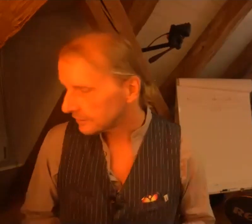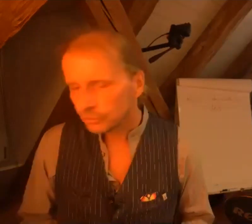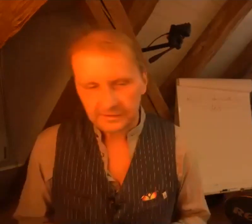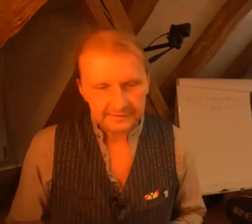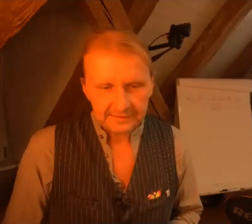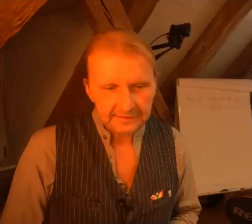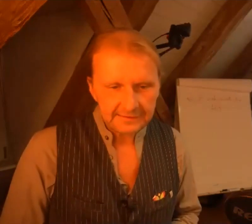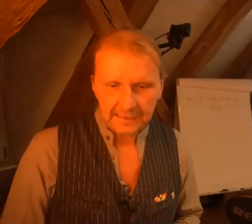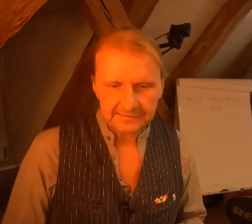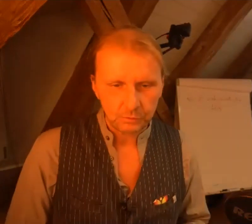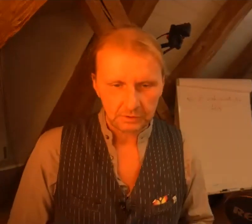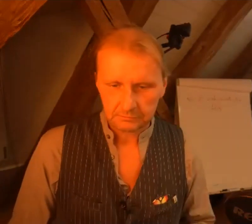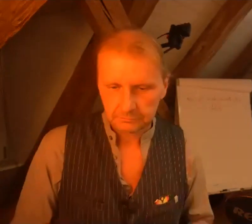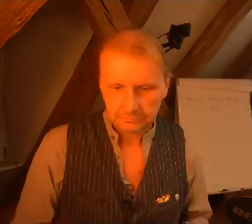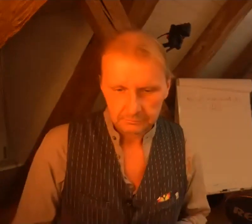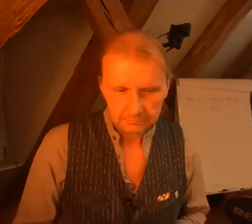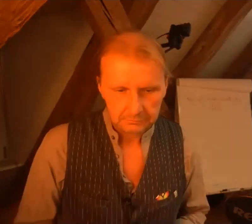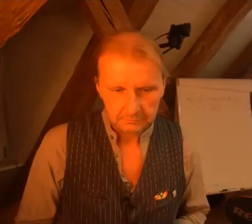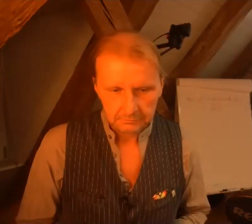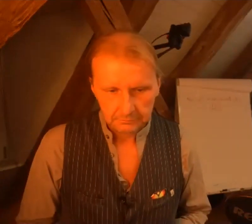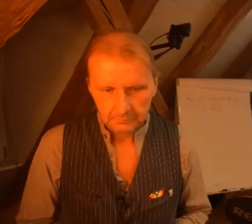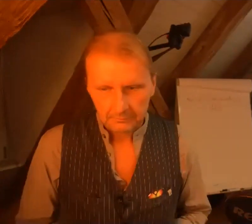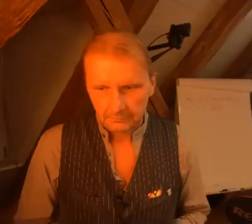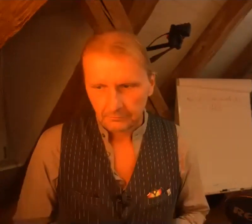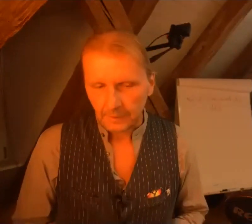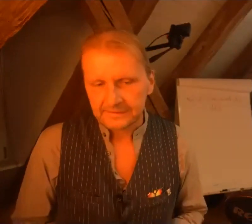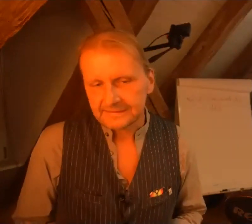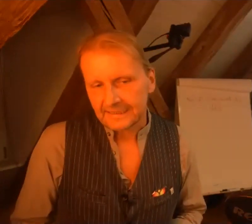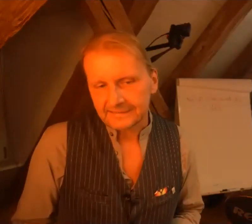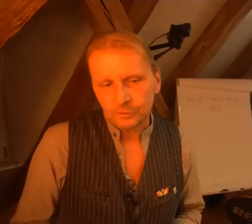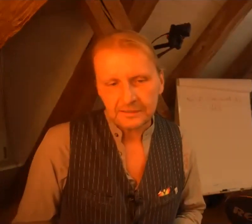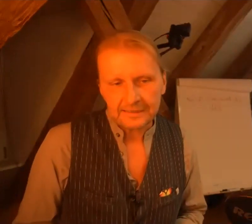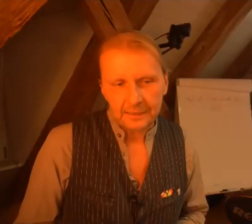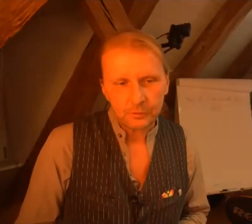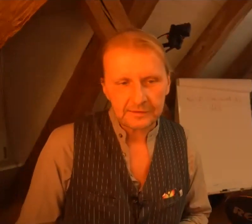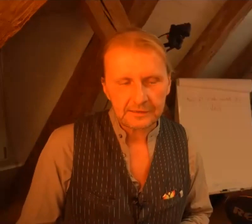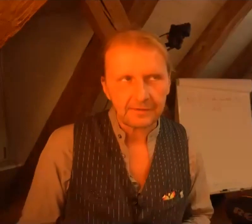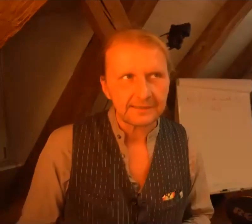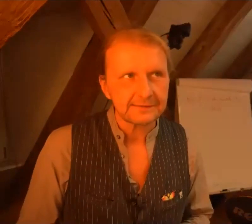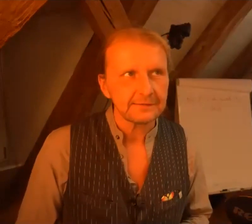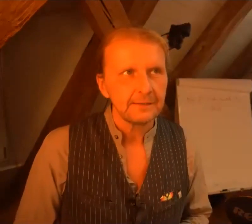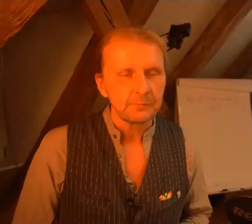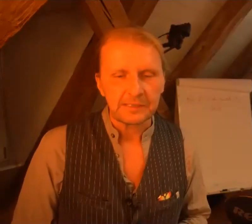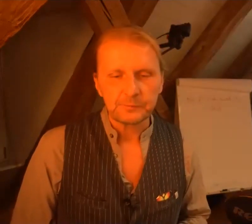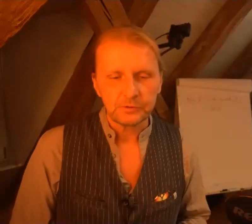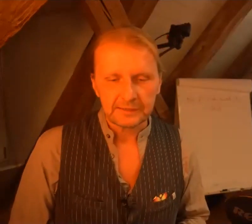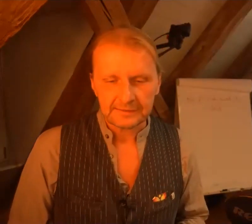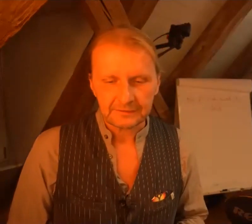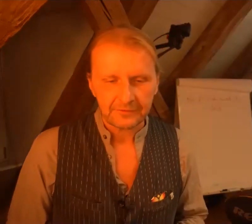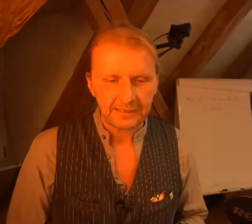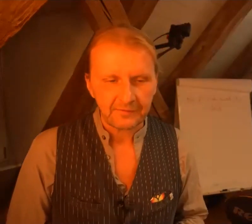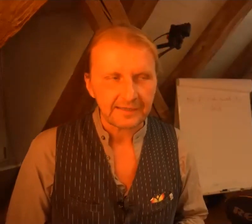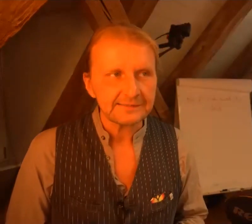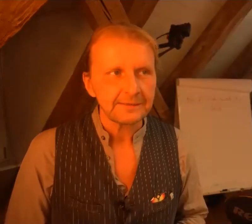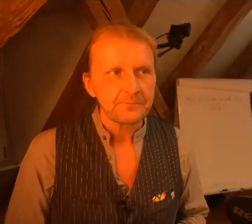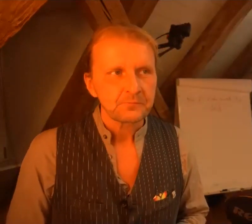Also er guckt jetzt in irgendeine Glaskugel. Richtig. Aber diese Glaskugel, die er möglicherweise manipuliert hat,